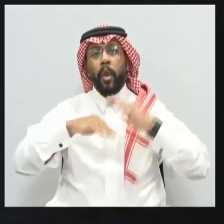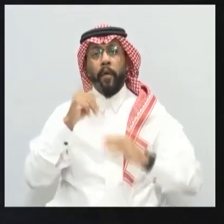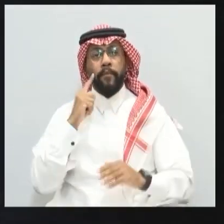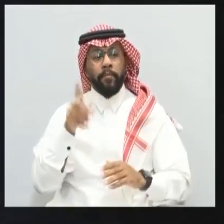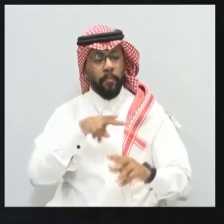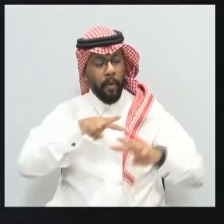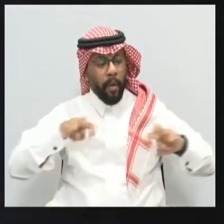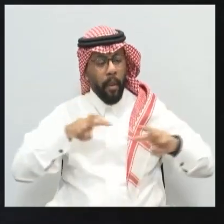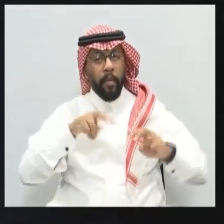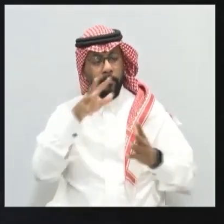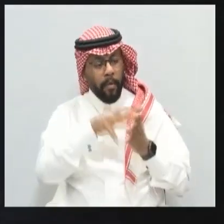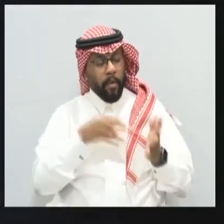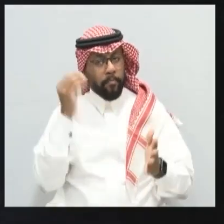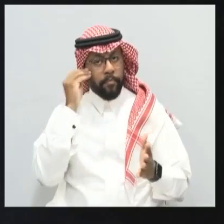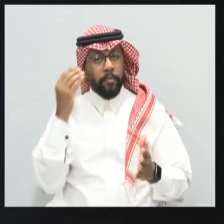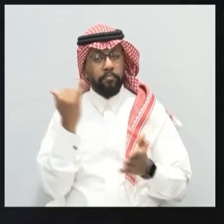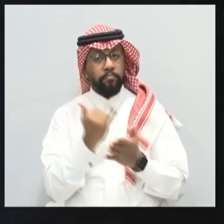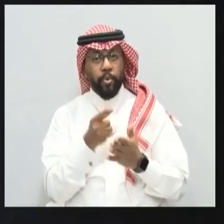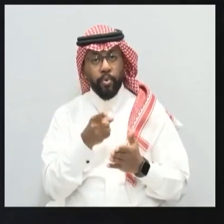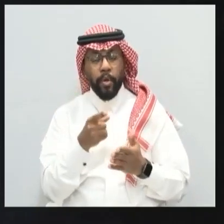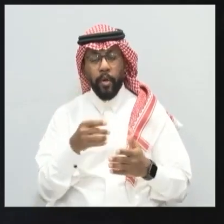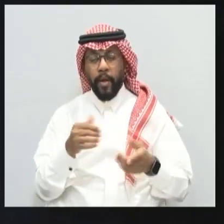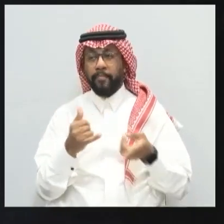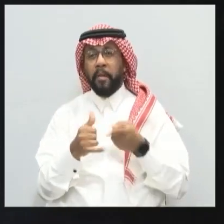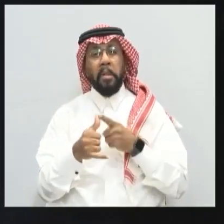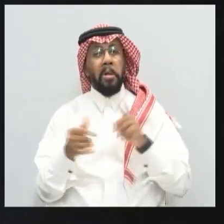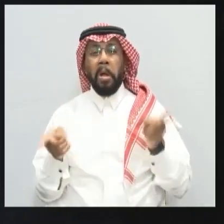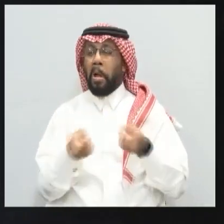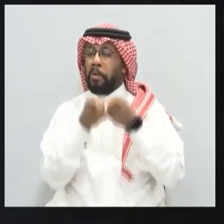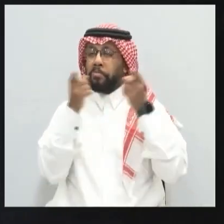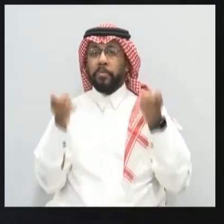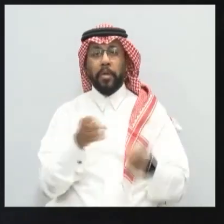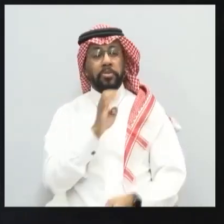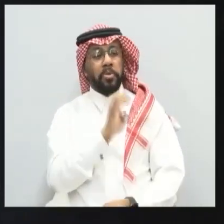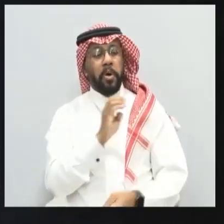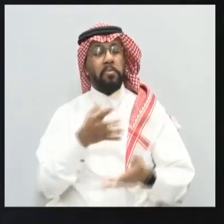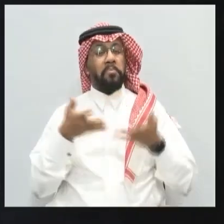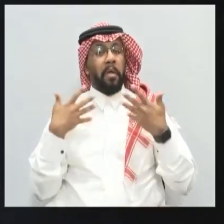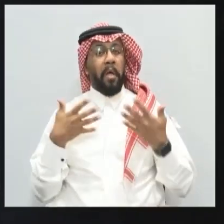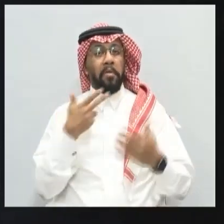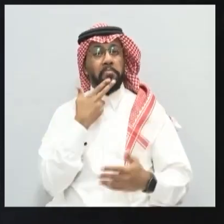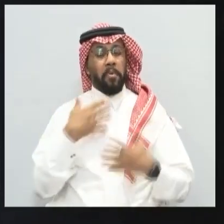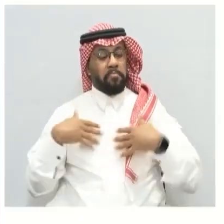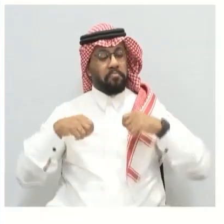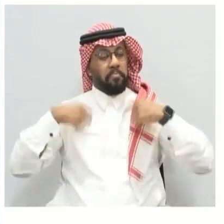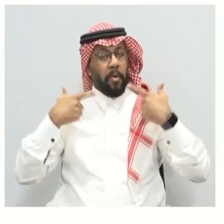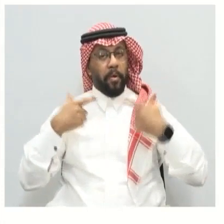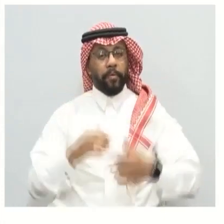تقرا عن تلك الوظيفه حتى تستط ان تجيب كذلك بشكل افضل اثناء المقابله